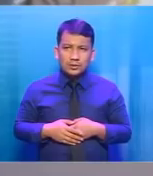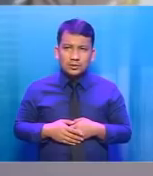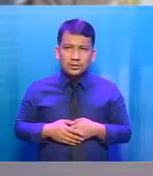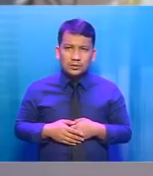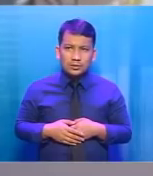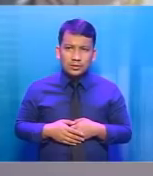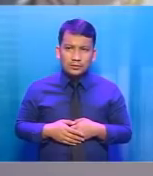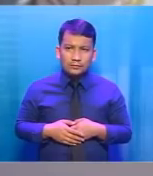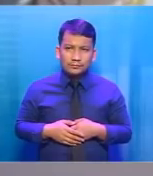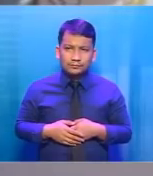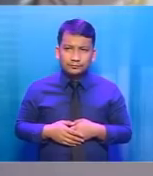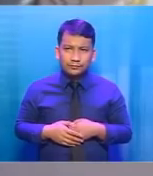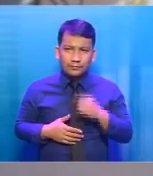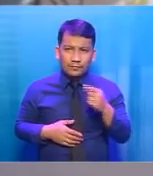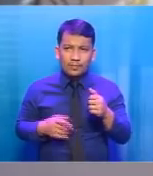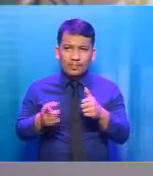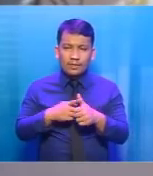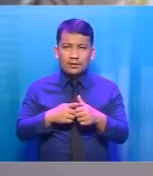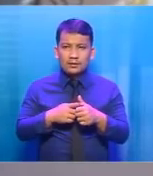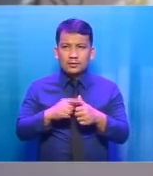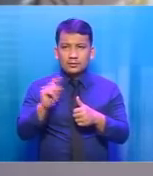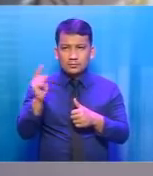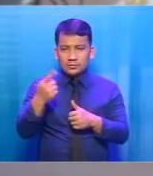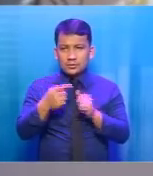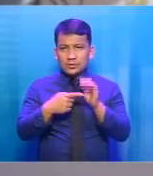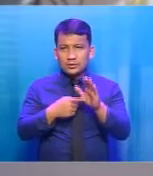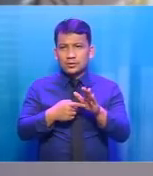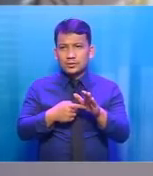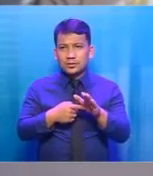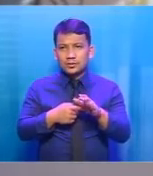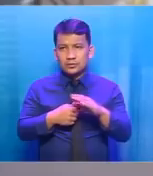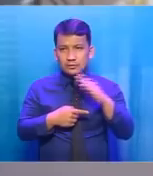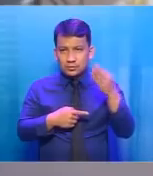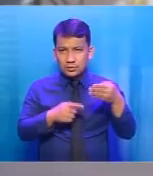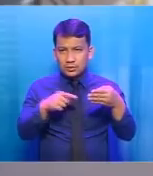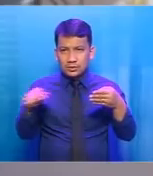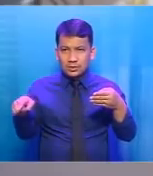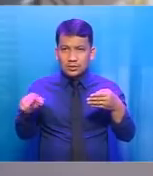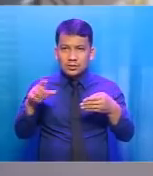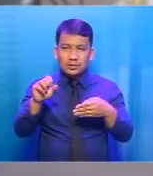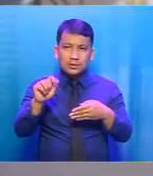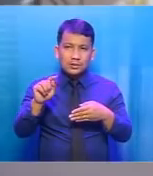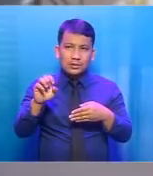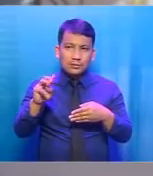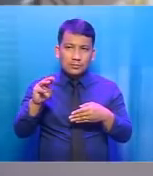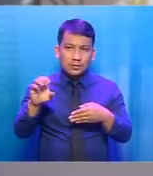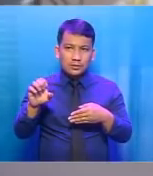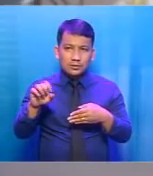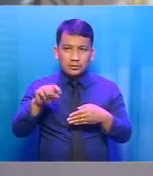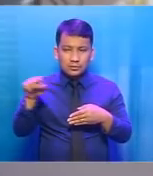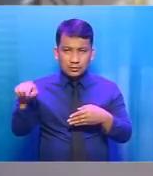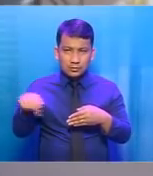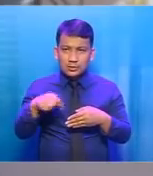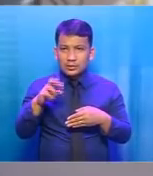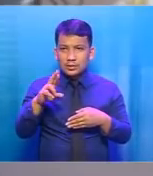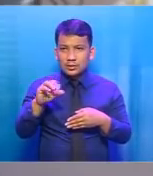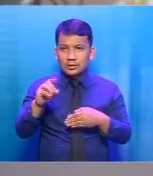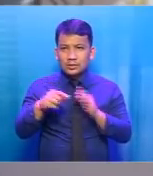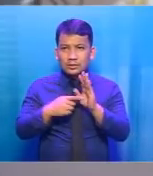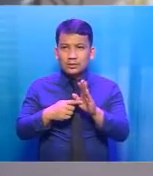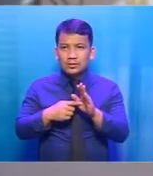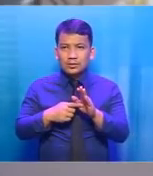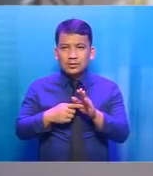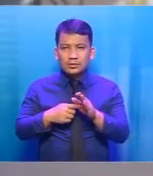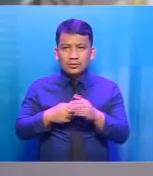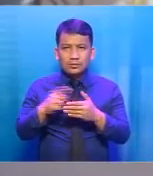Skyway Stage 3. Ang unang section po niyan, yung from Buendia to Santa Mesa at Santa Mesa to Ramon Magsaysay.